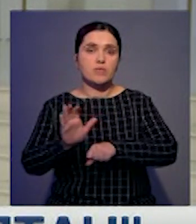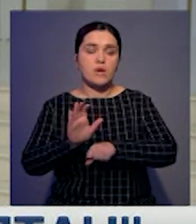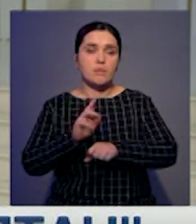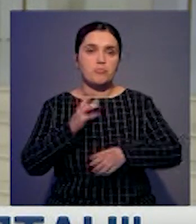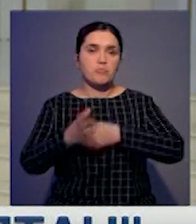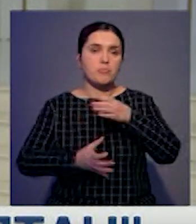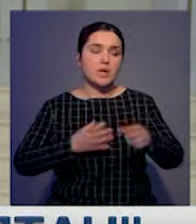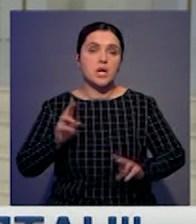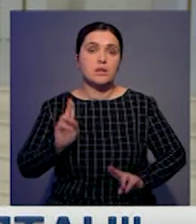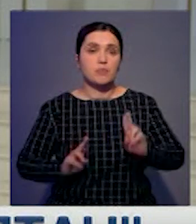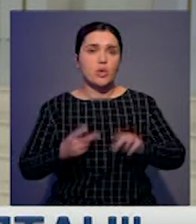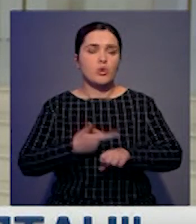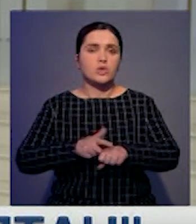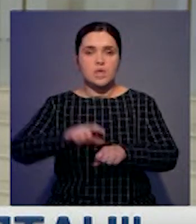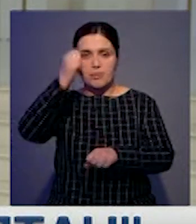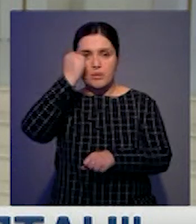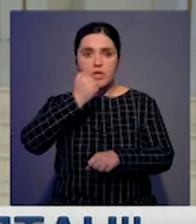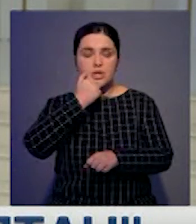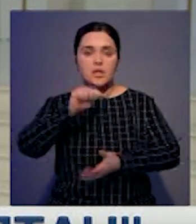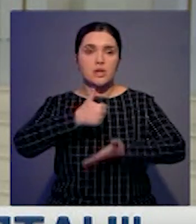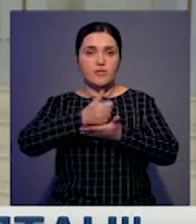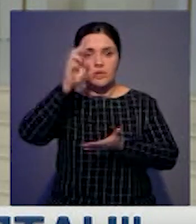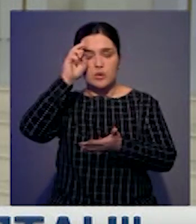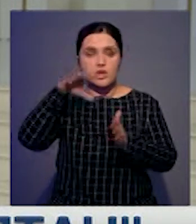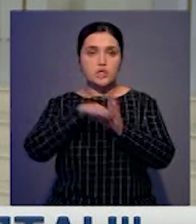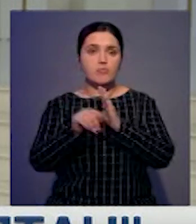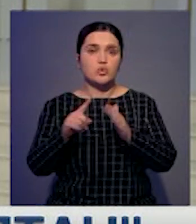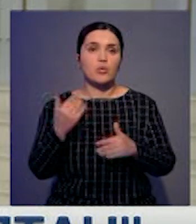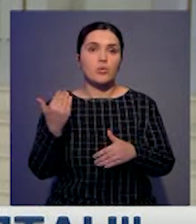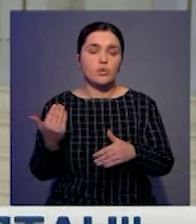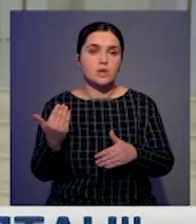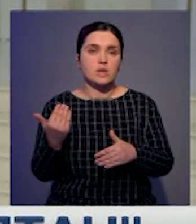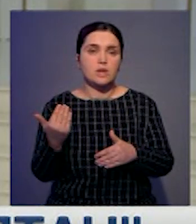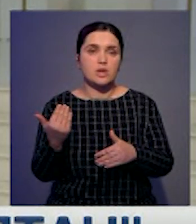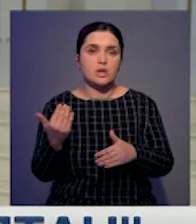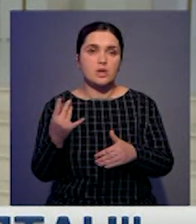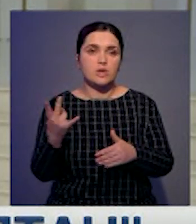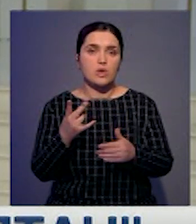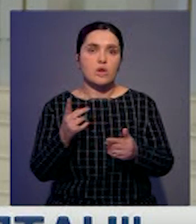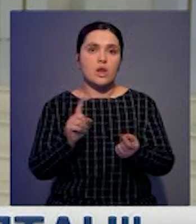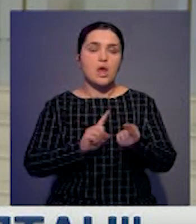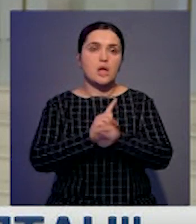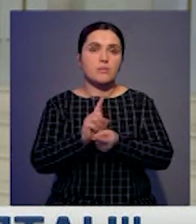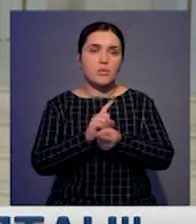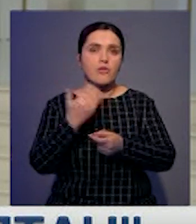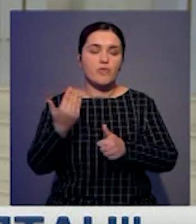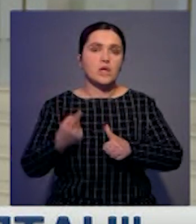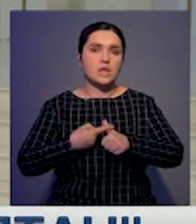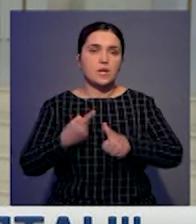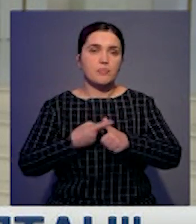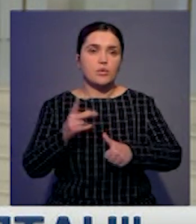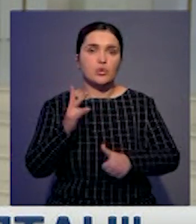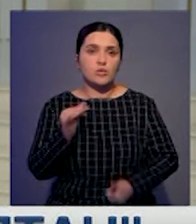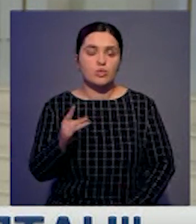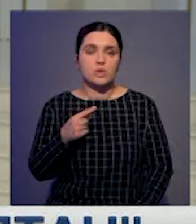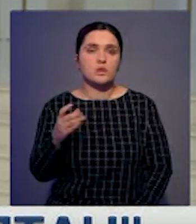мировым стандартам. Очень благодарны Елбасы и считаем, что он заслуживает переименования в честь его имени